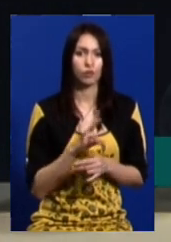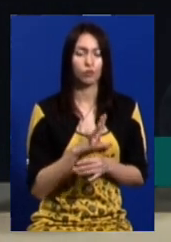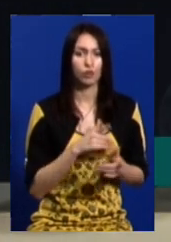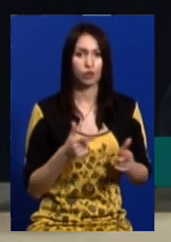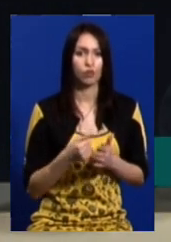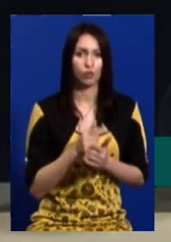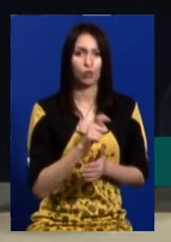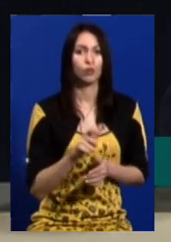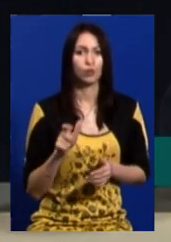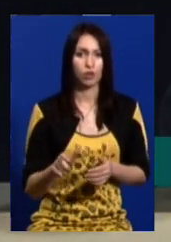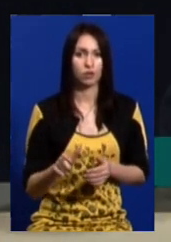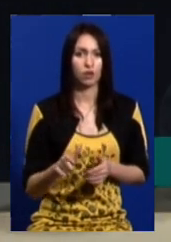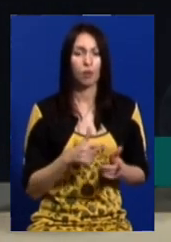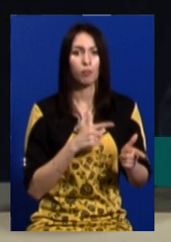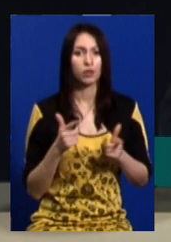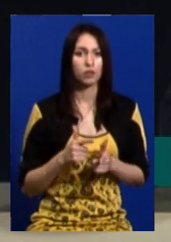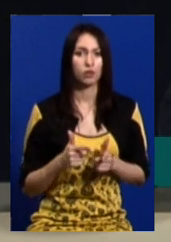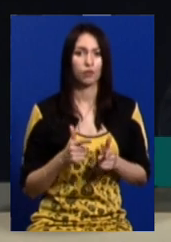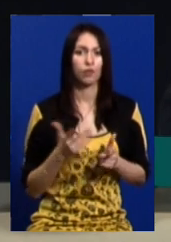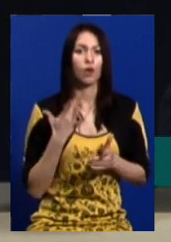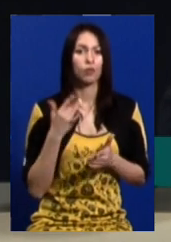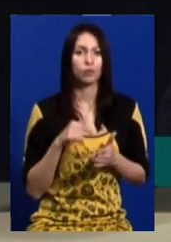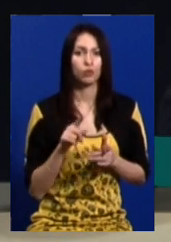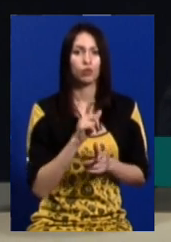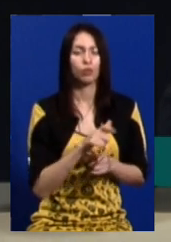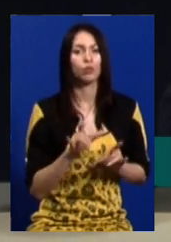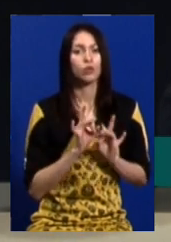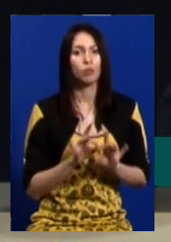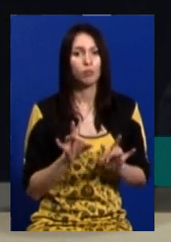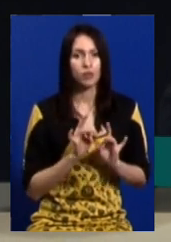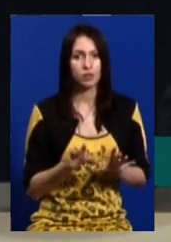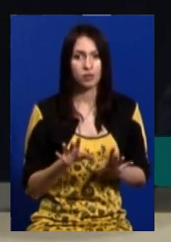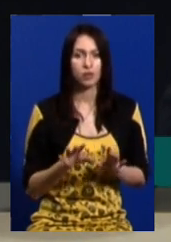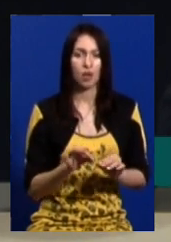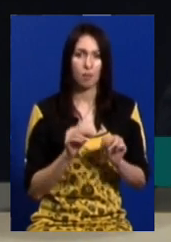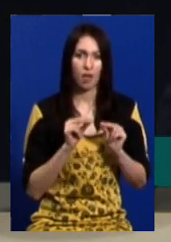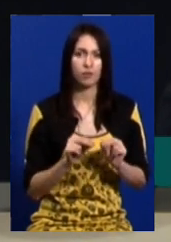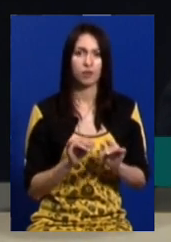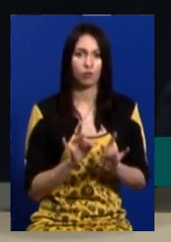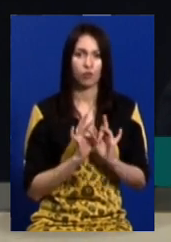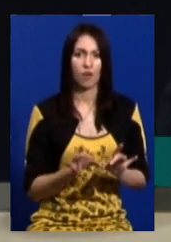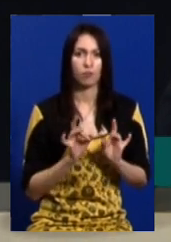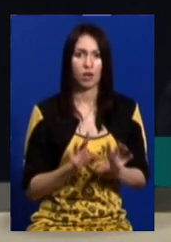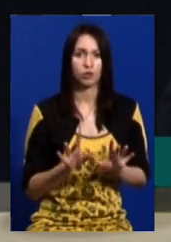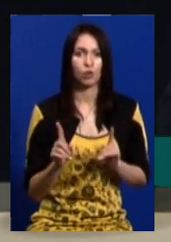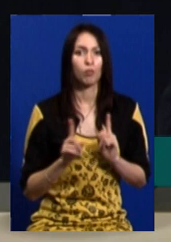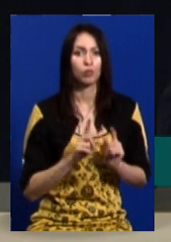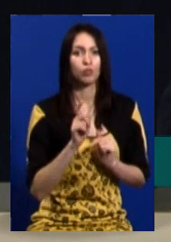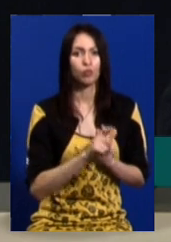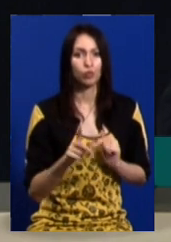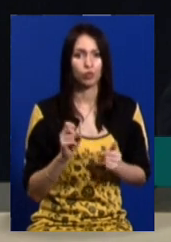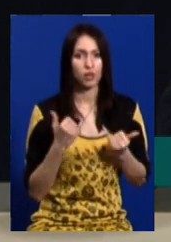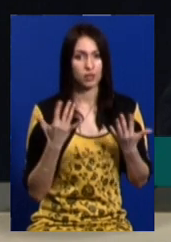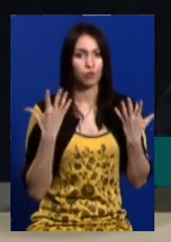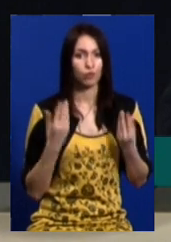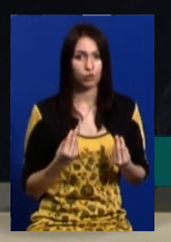людей. Підготовлювали в якому смислі, щоб вони людям пояснили правдиву інформацію. Бо тому що люди на сьогоднішній